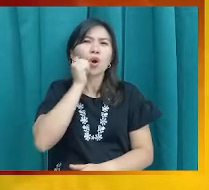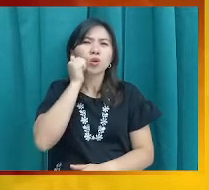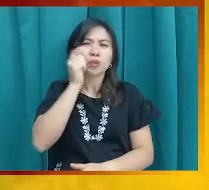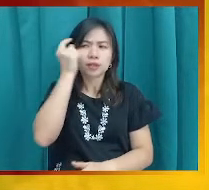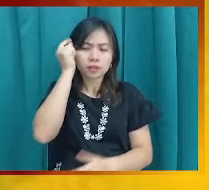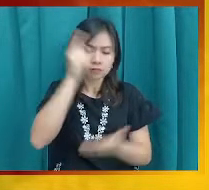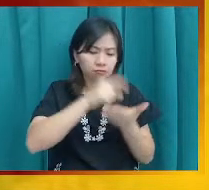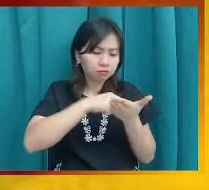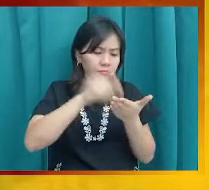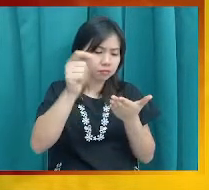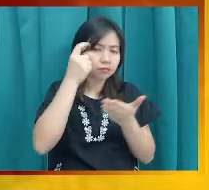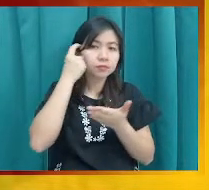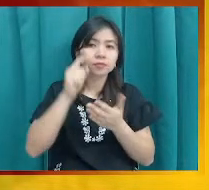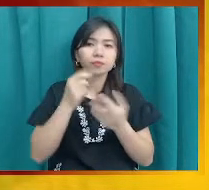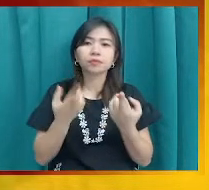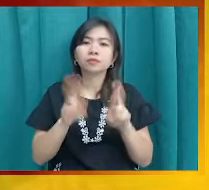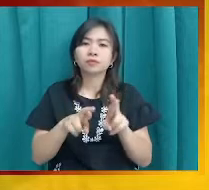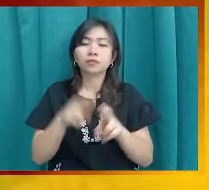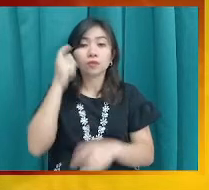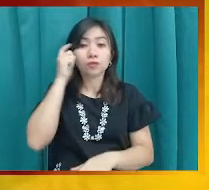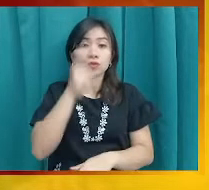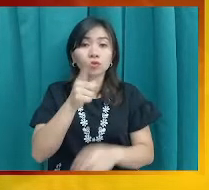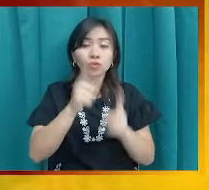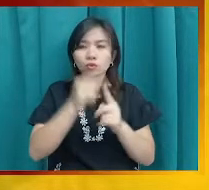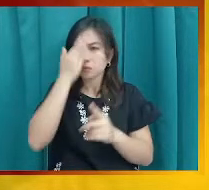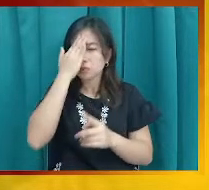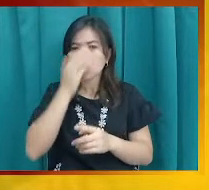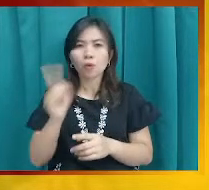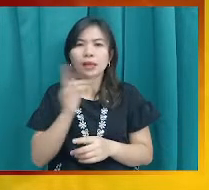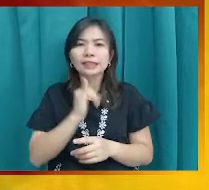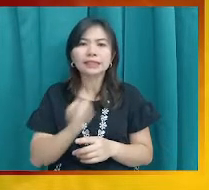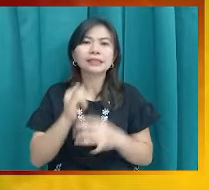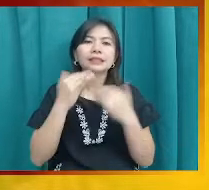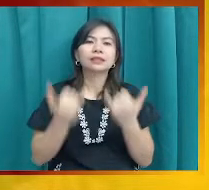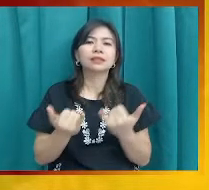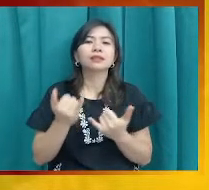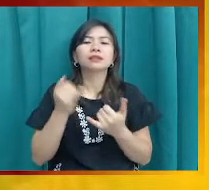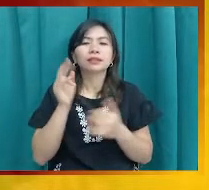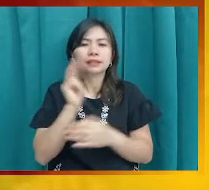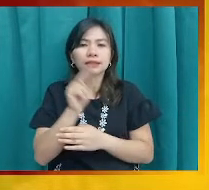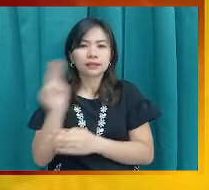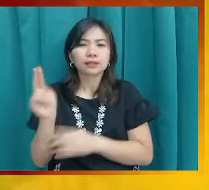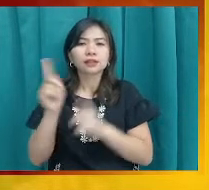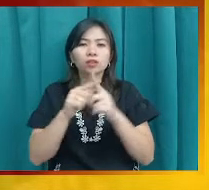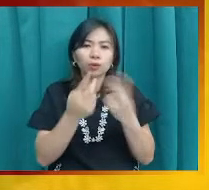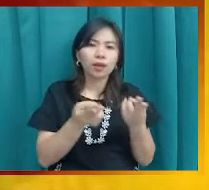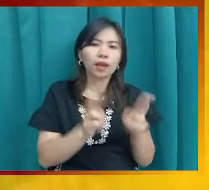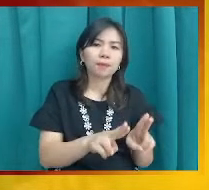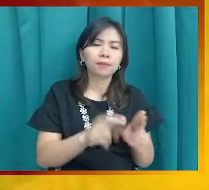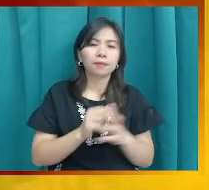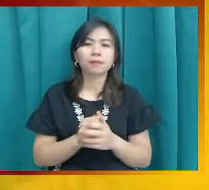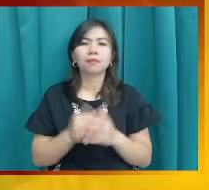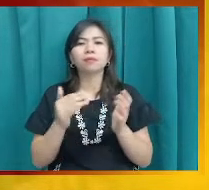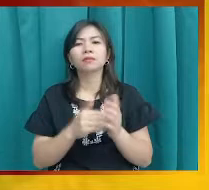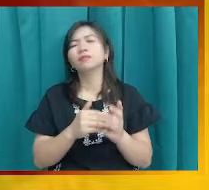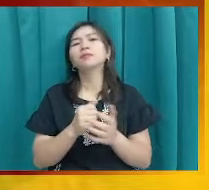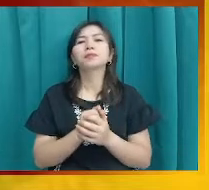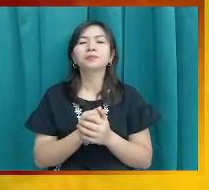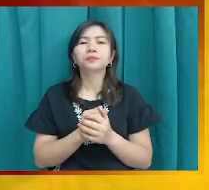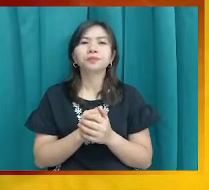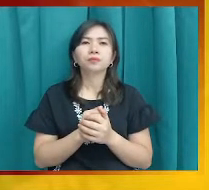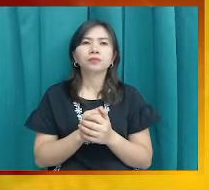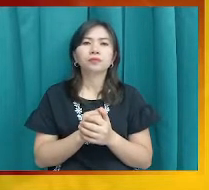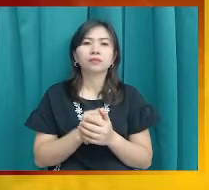Okay? Para ma-check mo ang quality ng isang bagay, subukan mo kaagad. Oh, etong natutunan mo, alam ko